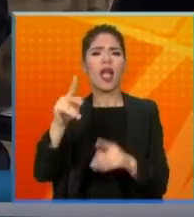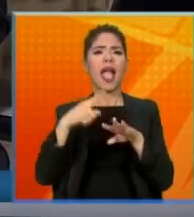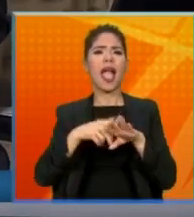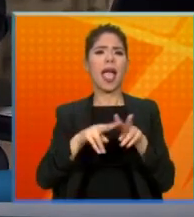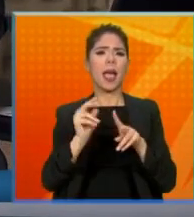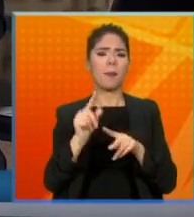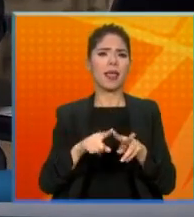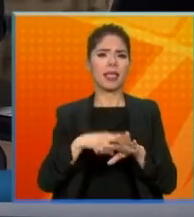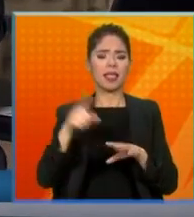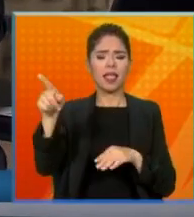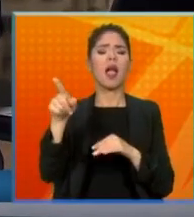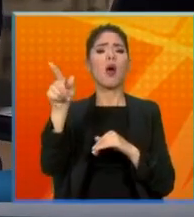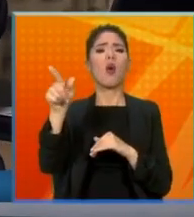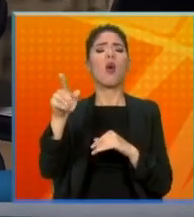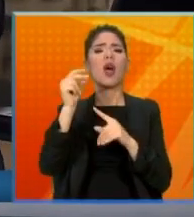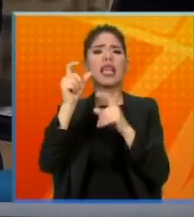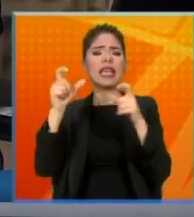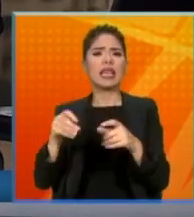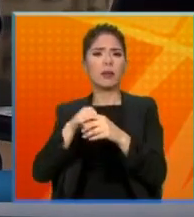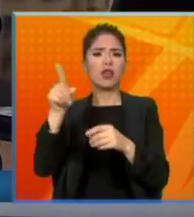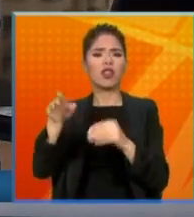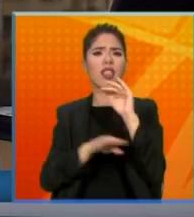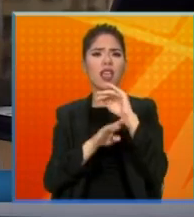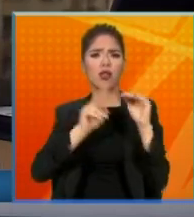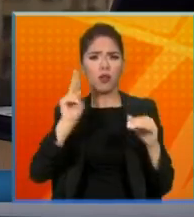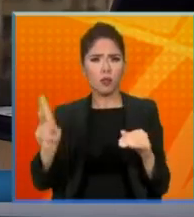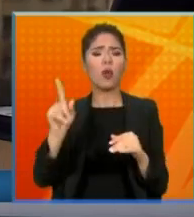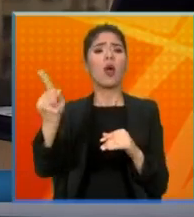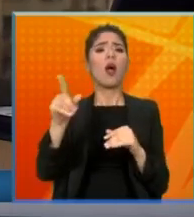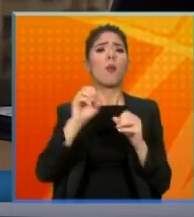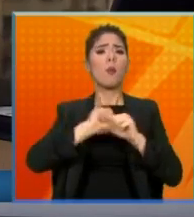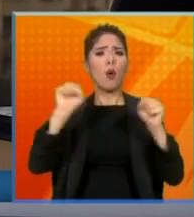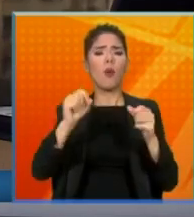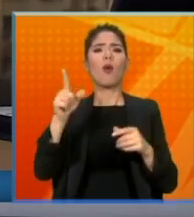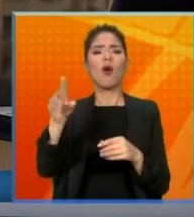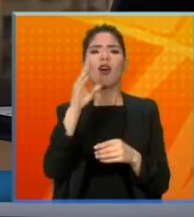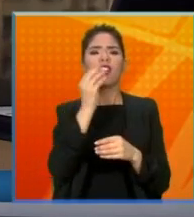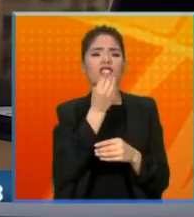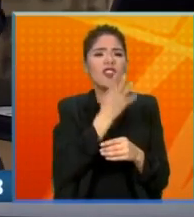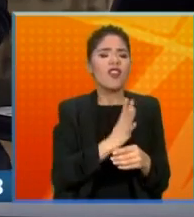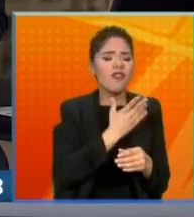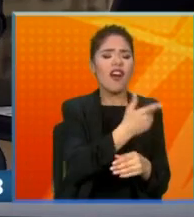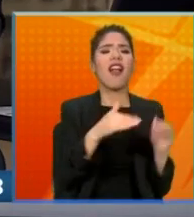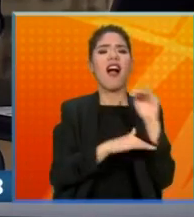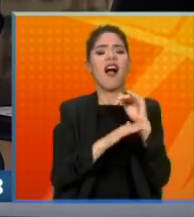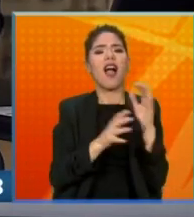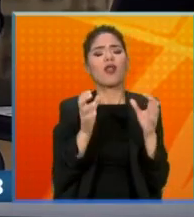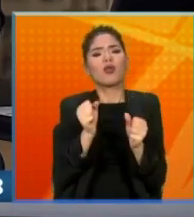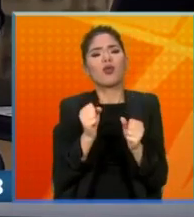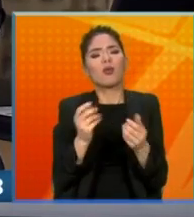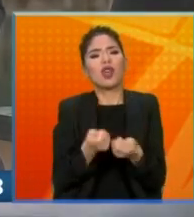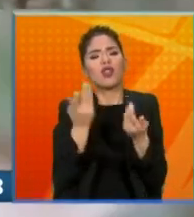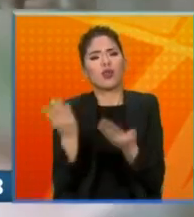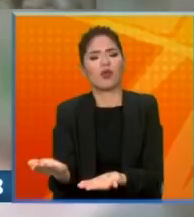kol gezdiği İdlib'de yaşıyor Emine. Başlarına yağan bombalara inat. Etrafında açan çiçeklerle hayata tutunmaya çalışıyor.